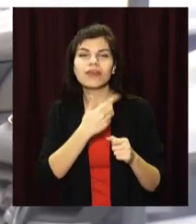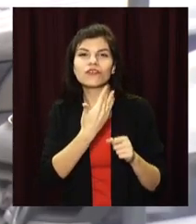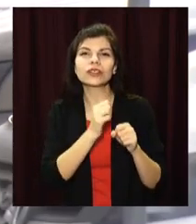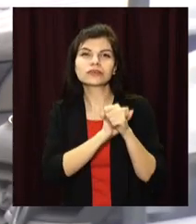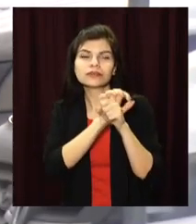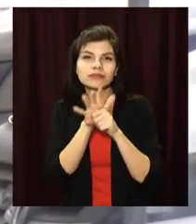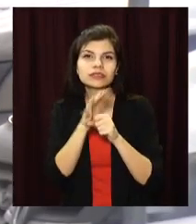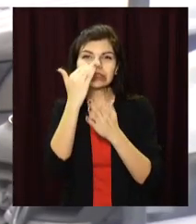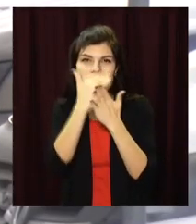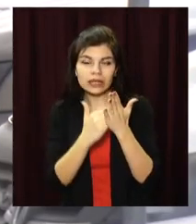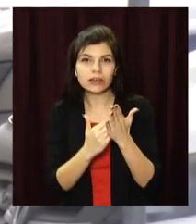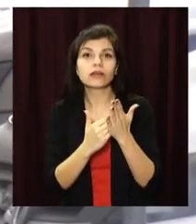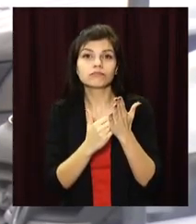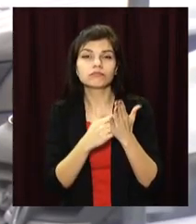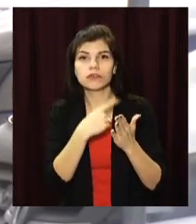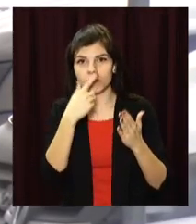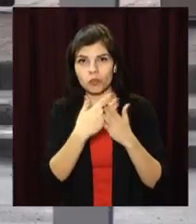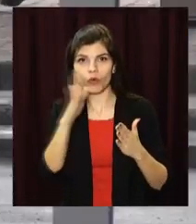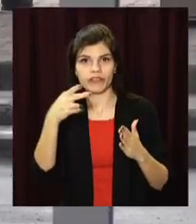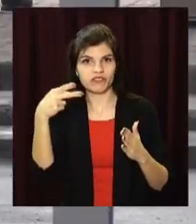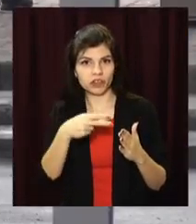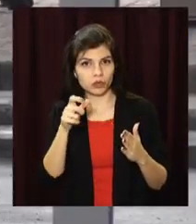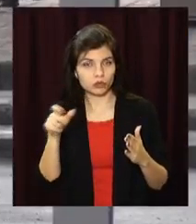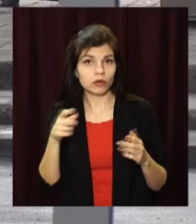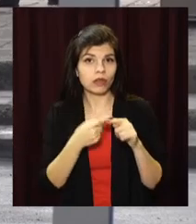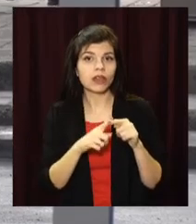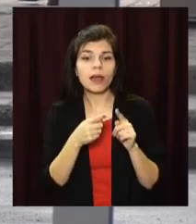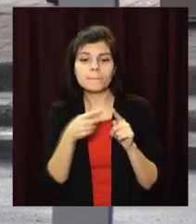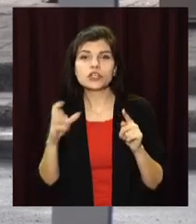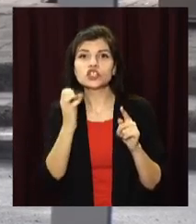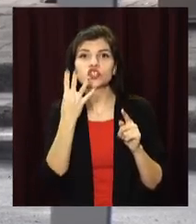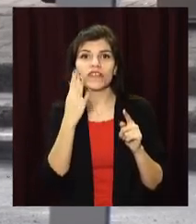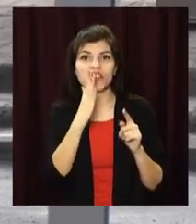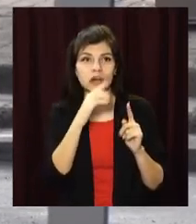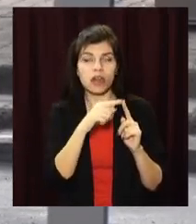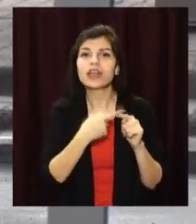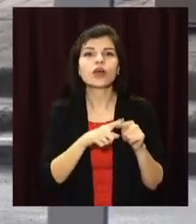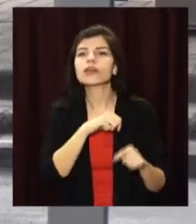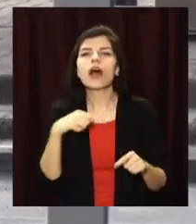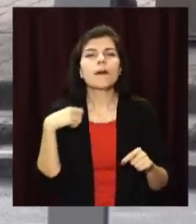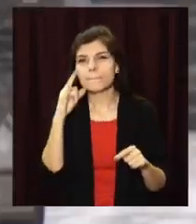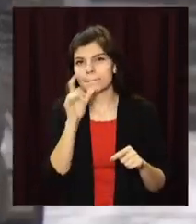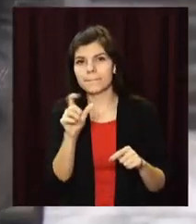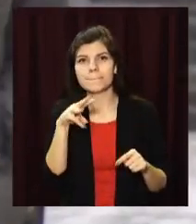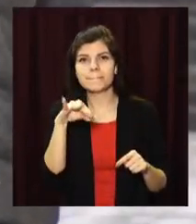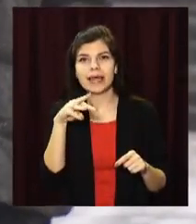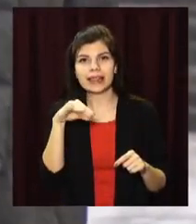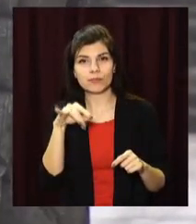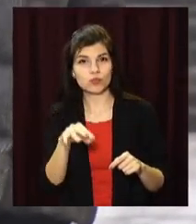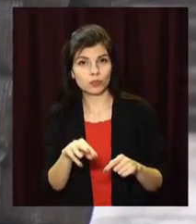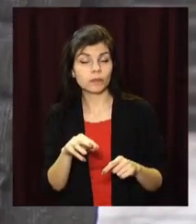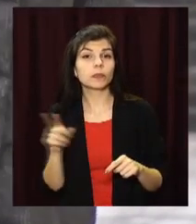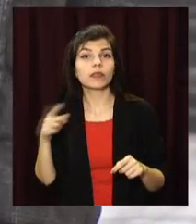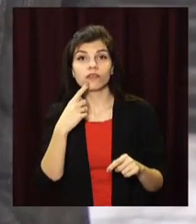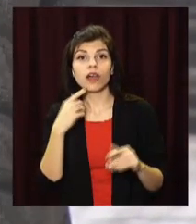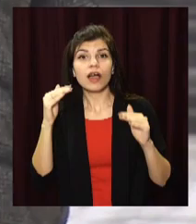ковід-інфекцію діагностували у понад 2,5 тисяч людей. Це мінімум з 14 вересня, повідомив міністр охорони здоров'я Максим Степанов. За